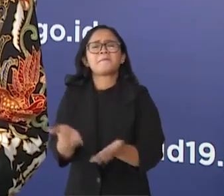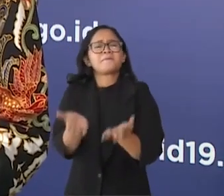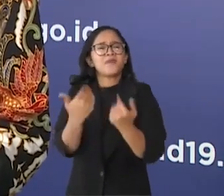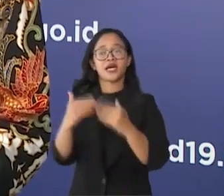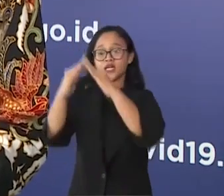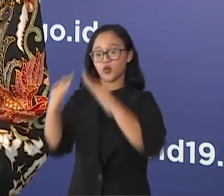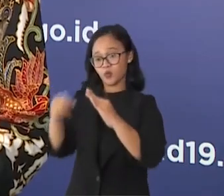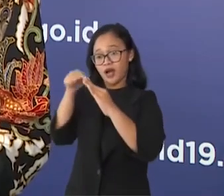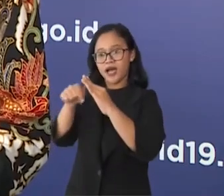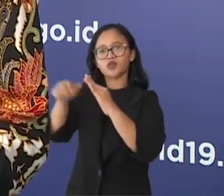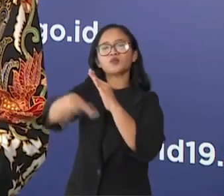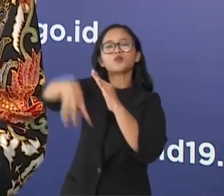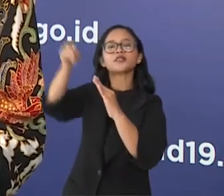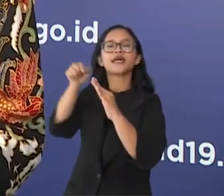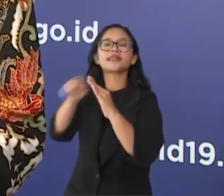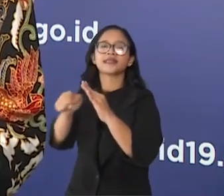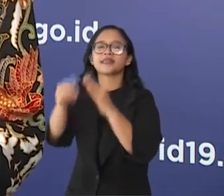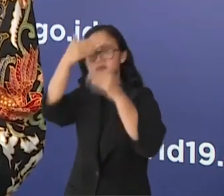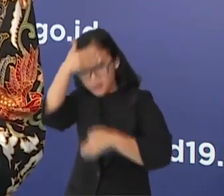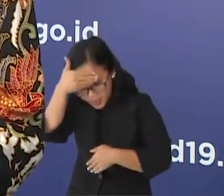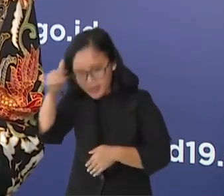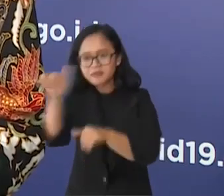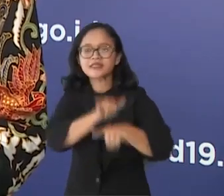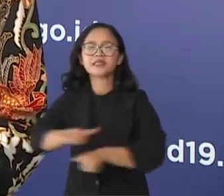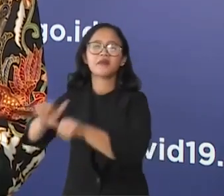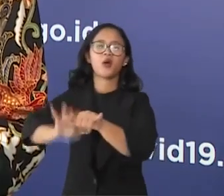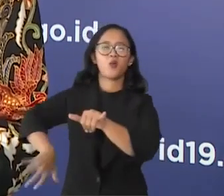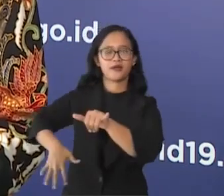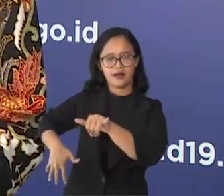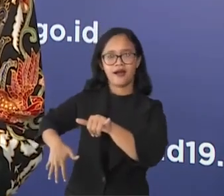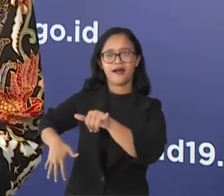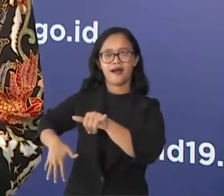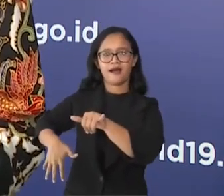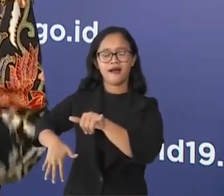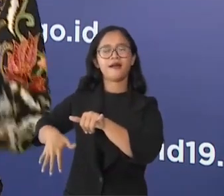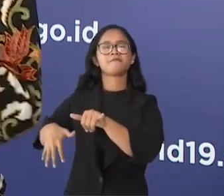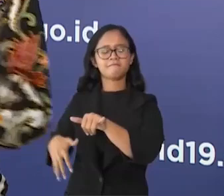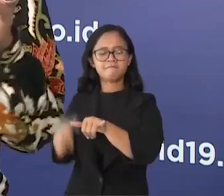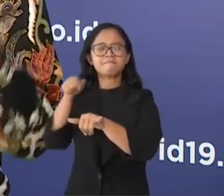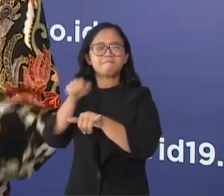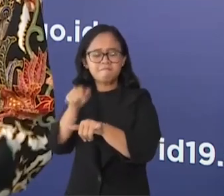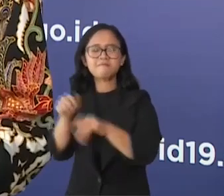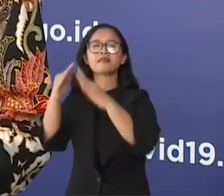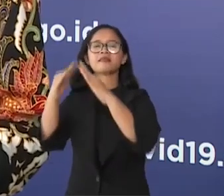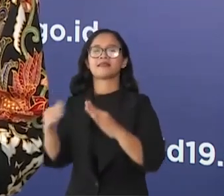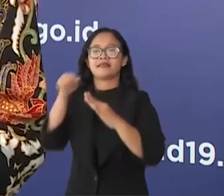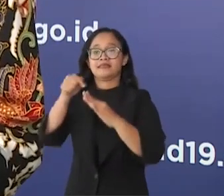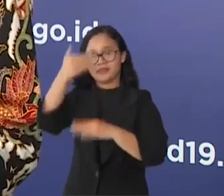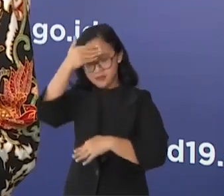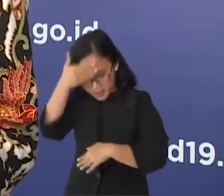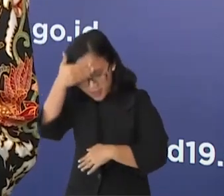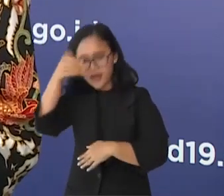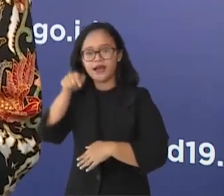rumah sebagai sentrum kegiatan ibadah. Ibadah yang berdimensi hablum minallah dan ibadah yang berdimensi